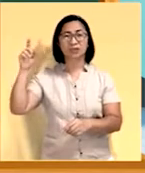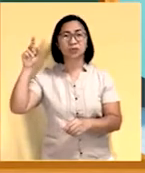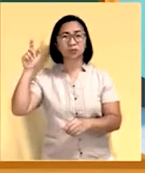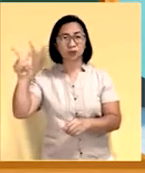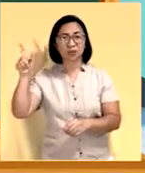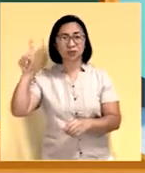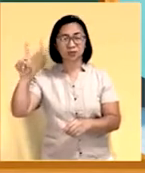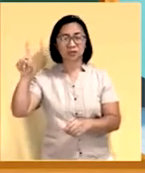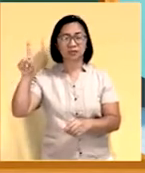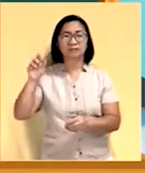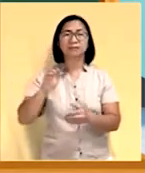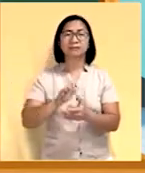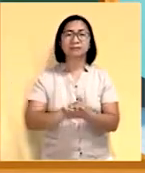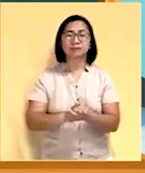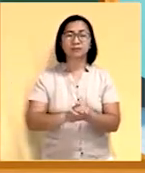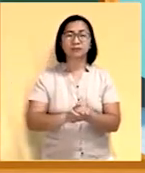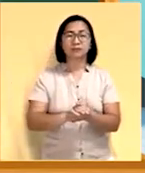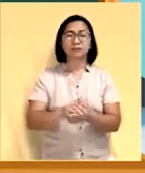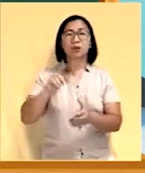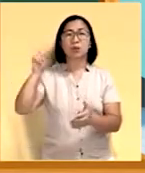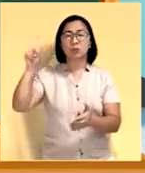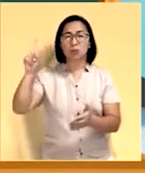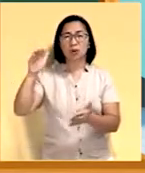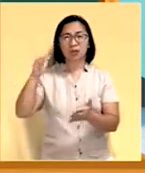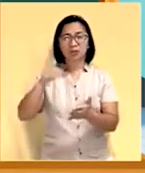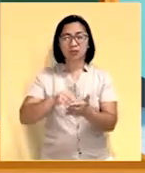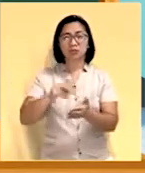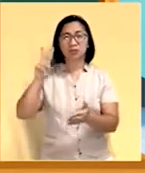121. Kaya ang